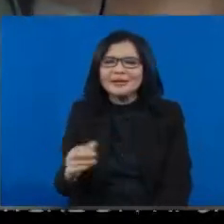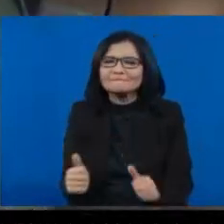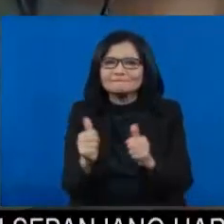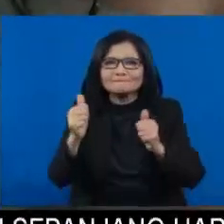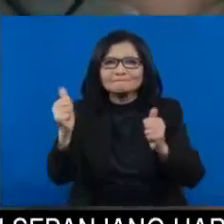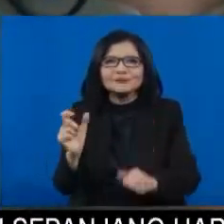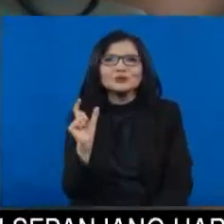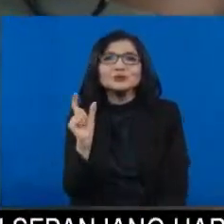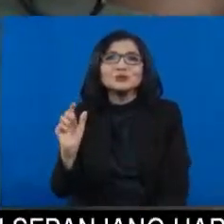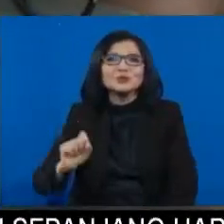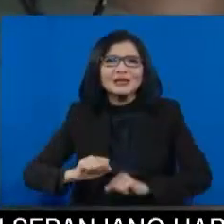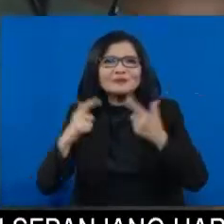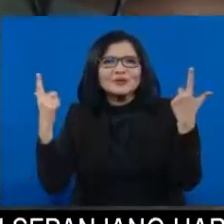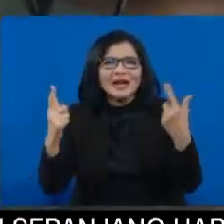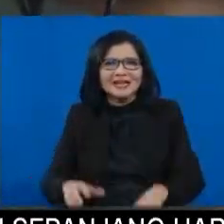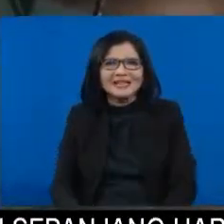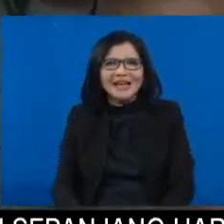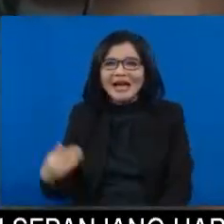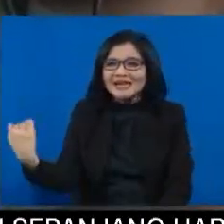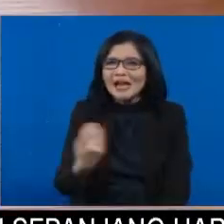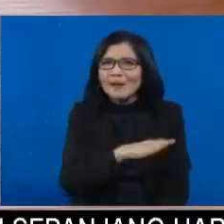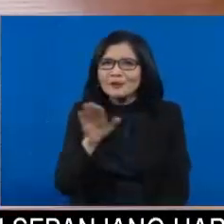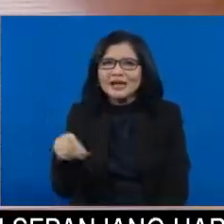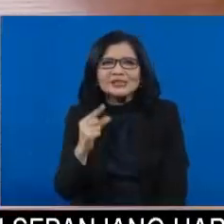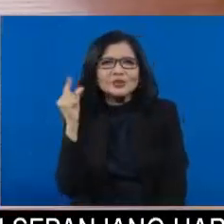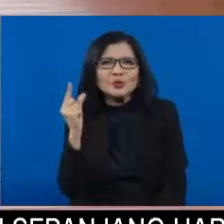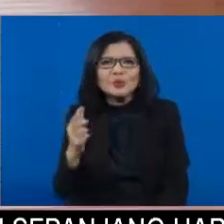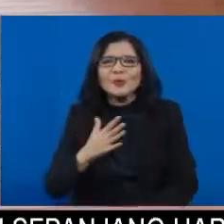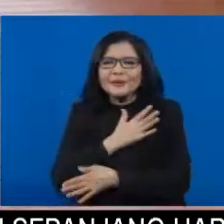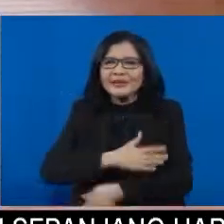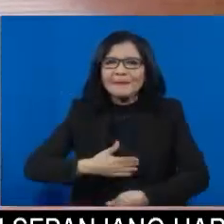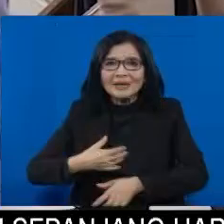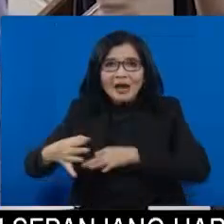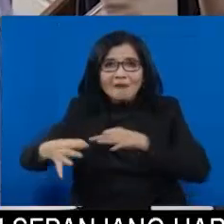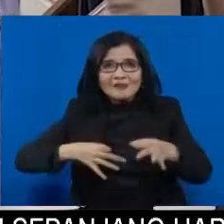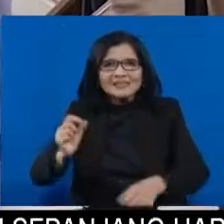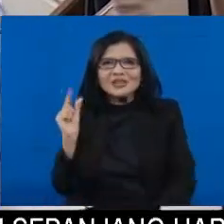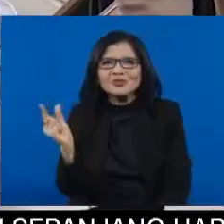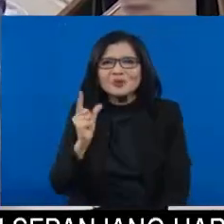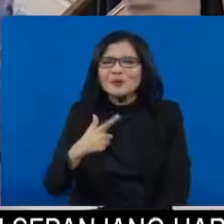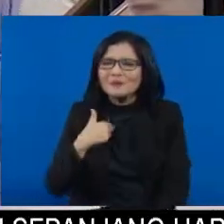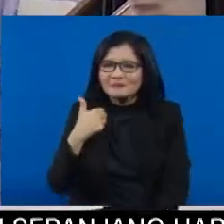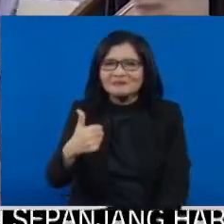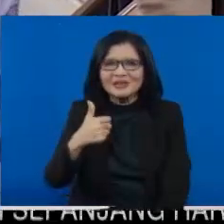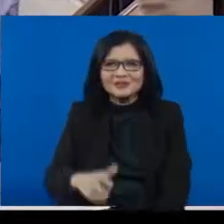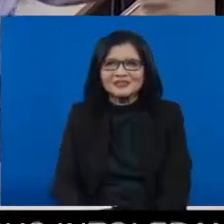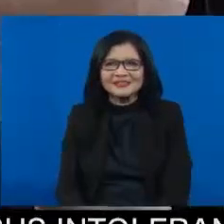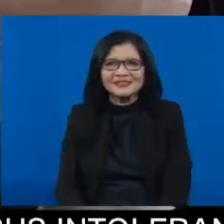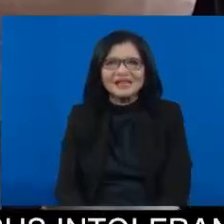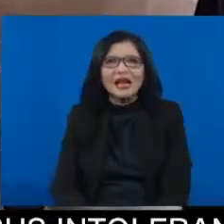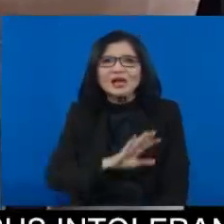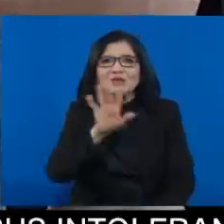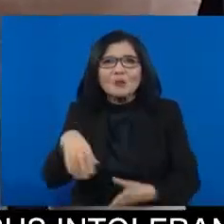untuk berlibur. Sarana transportasi umum yang nyaman, serta fasilitas umum yang unik dan dapat dinikmati secara